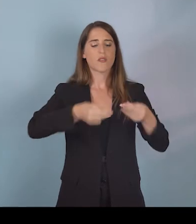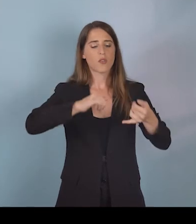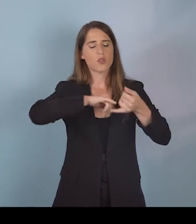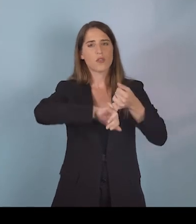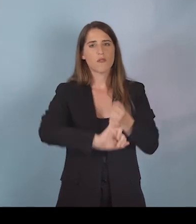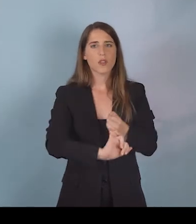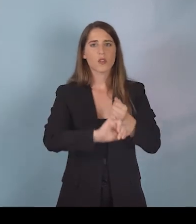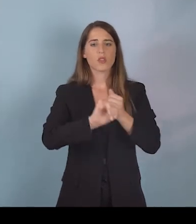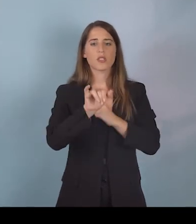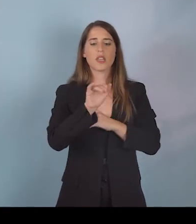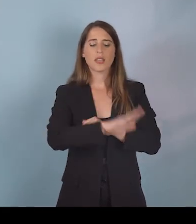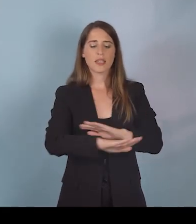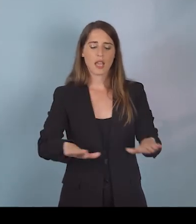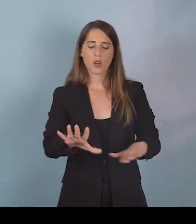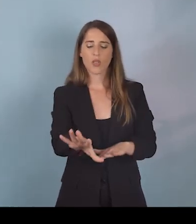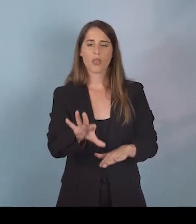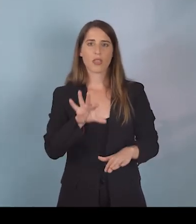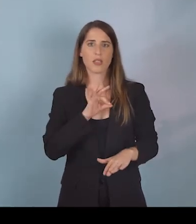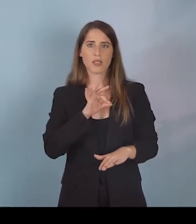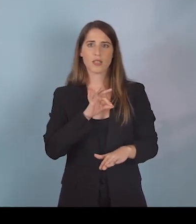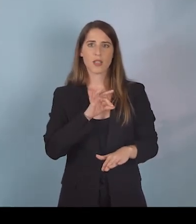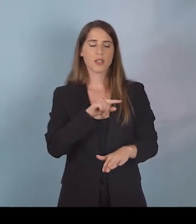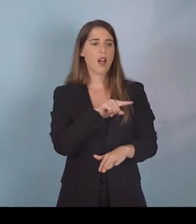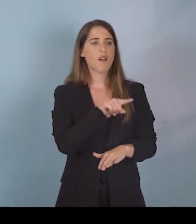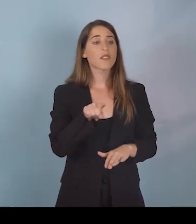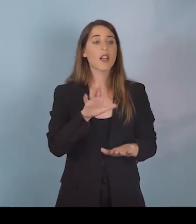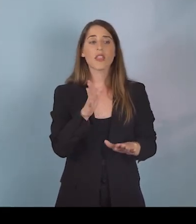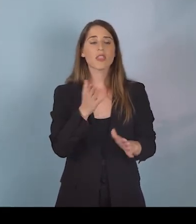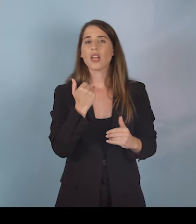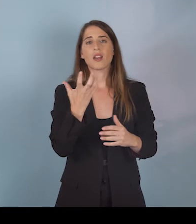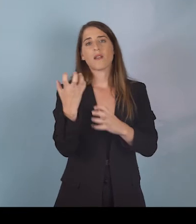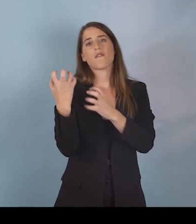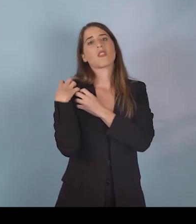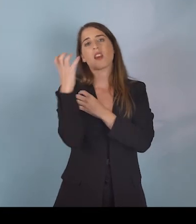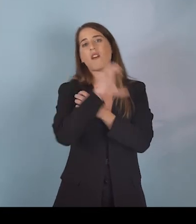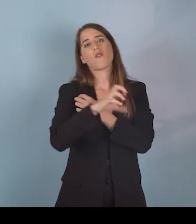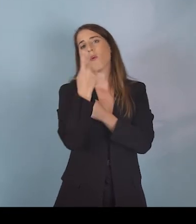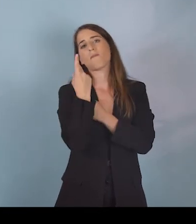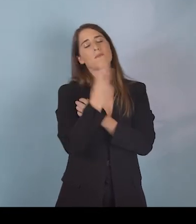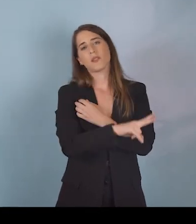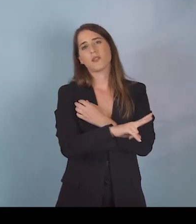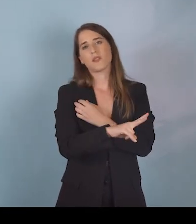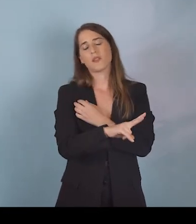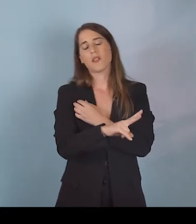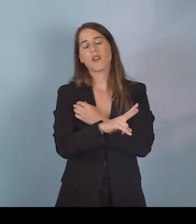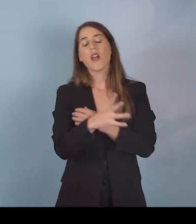γάμου, συμφωνού συμβίωσης, τεκνοθεσίας, αναγνώρισης φύλου είναι θέματα τα οποία εμπίπτουν στην εθνική αρμοδιότητα. Δεν έχει η